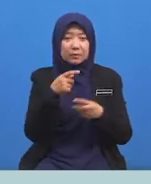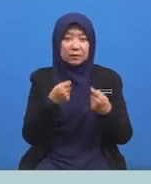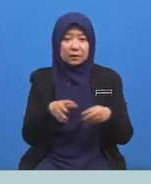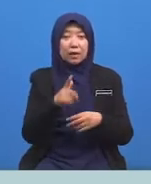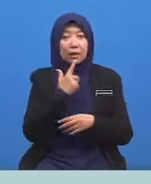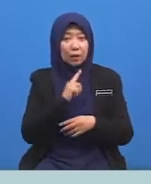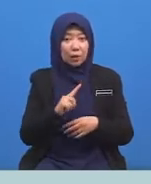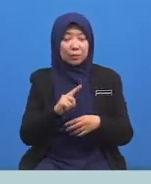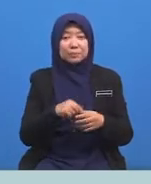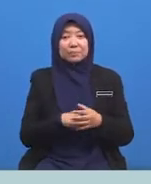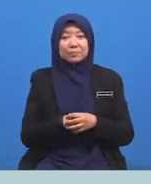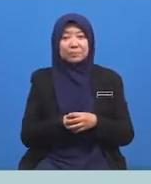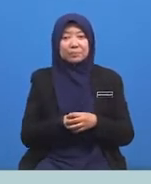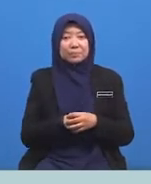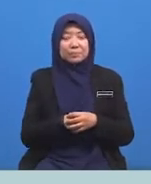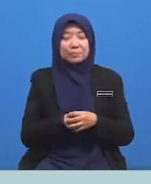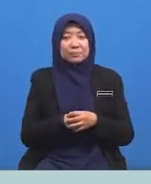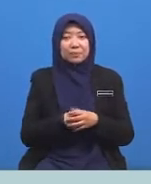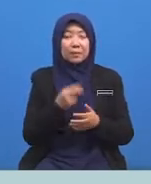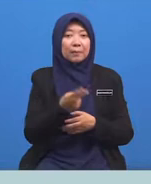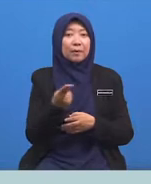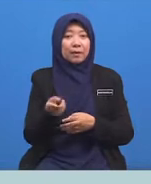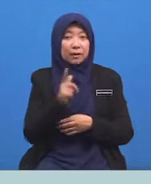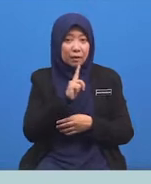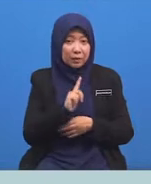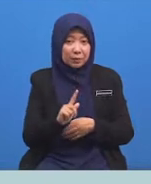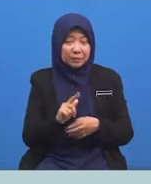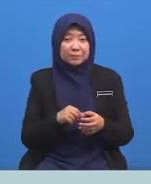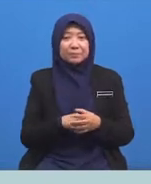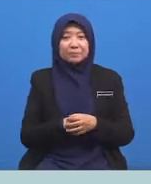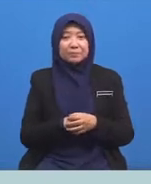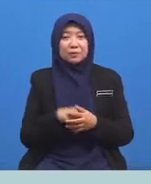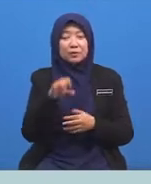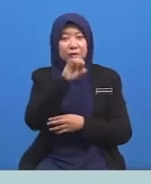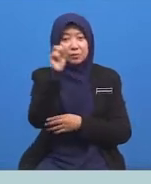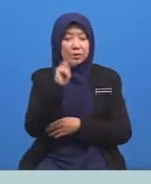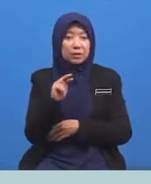larut. Ia merupakan bahan larut. Soalan kedua.